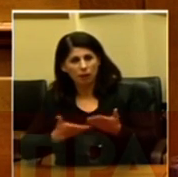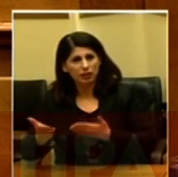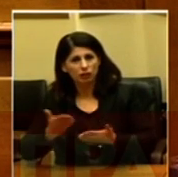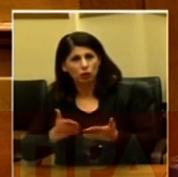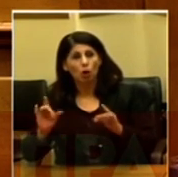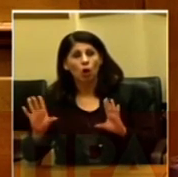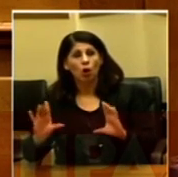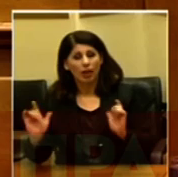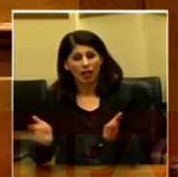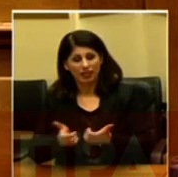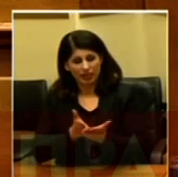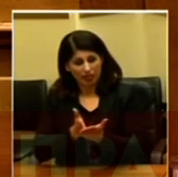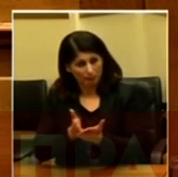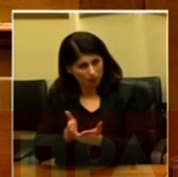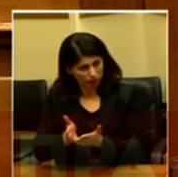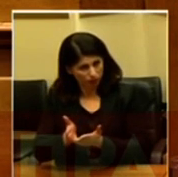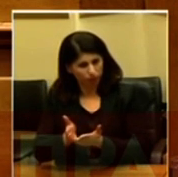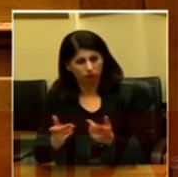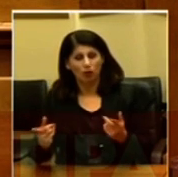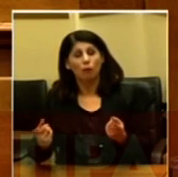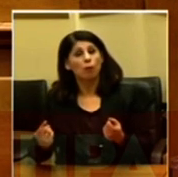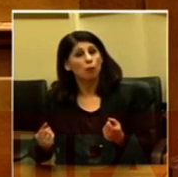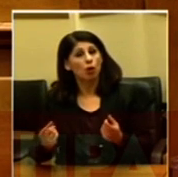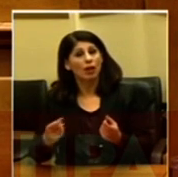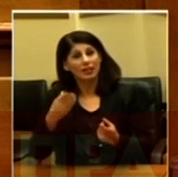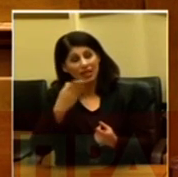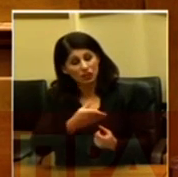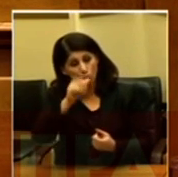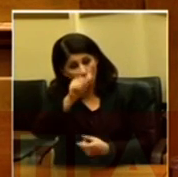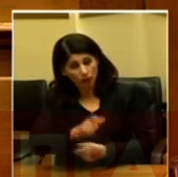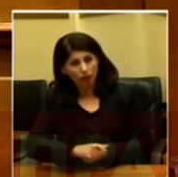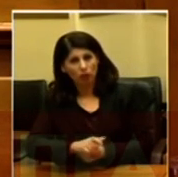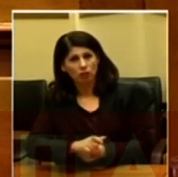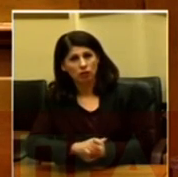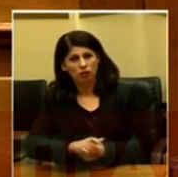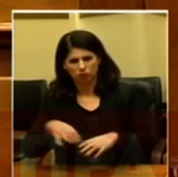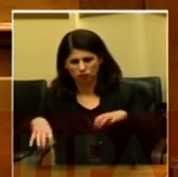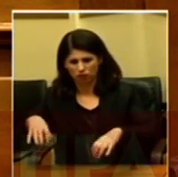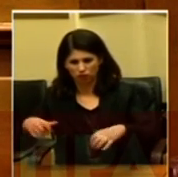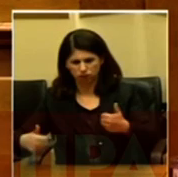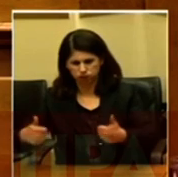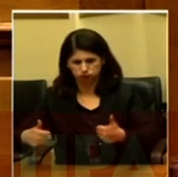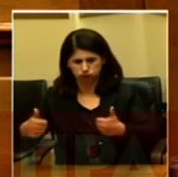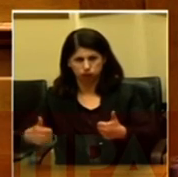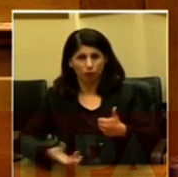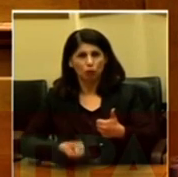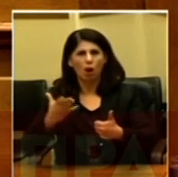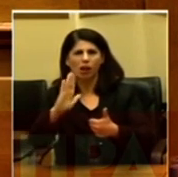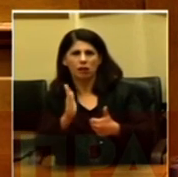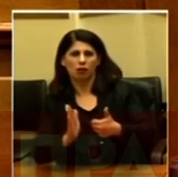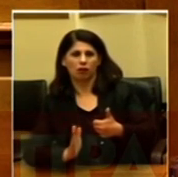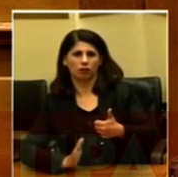Διαπραγματευθήκατε χωρίς εθνική γραμμή, προκαλώντας εσείς ο ίδιος πόλωση και νέο διχασμό.